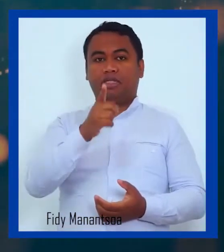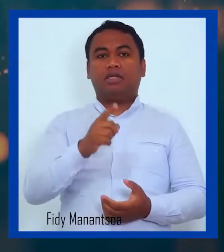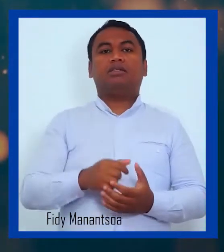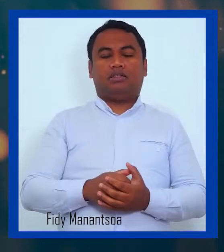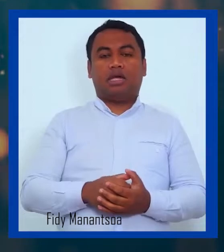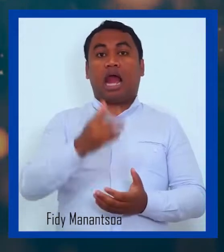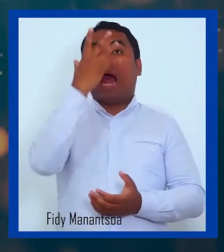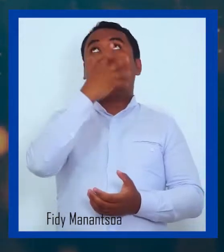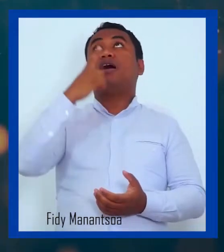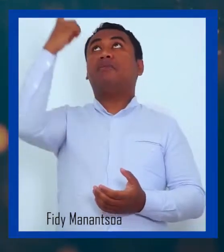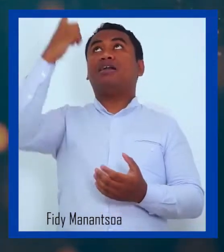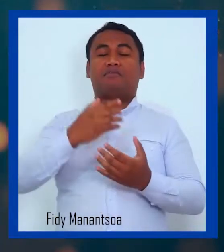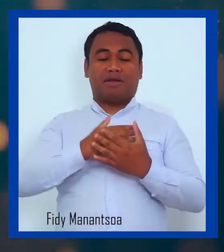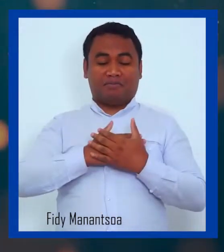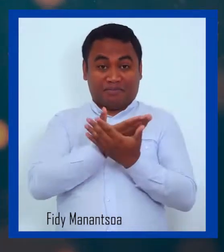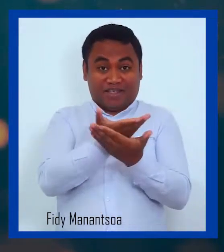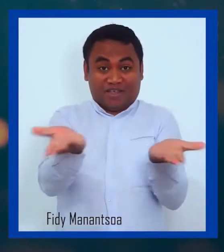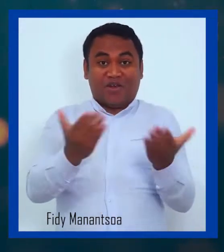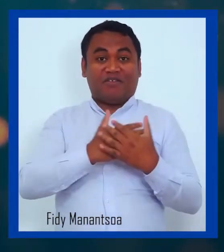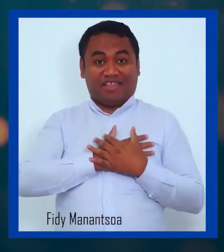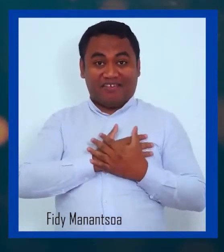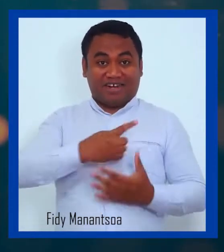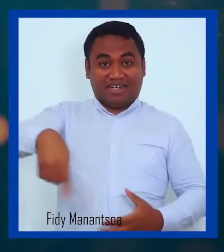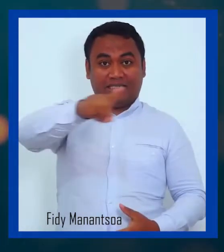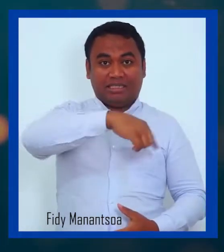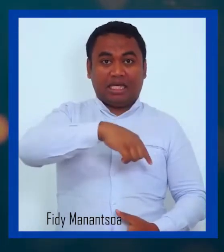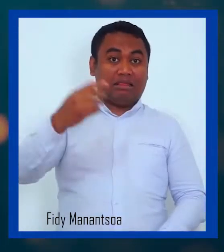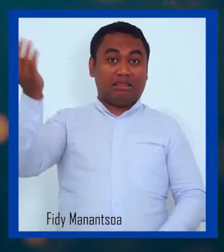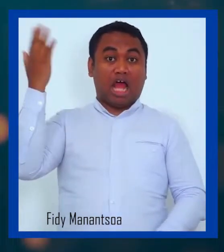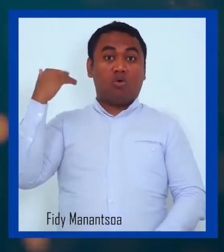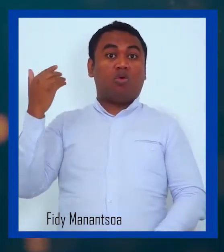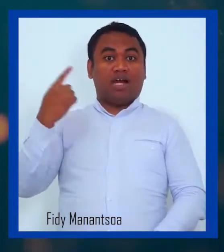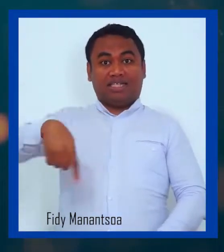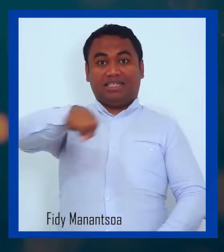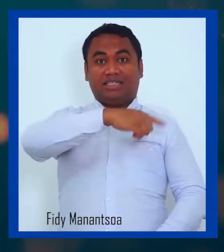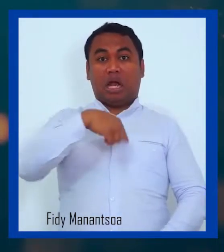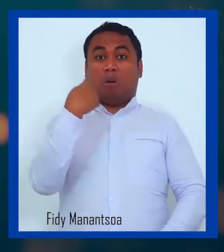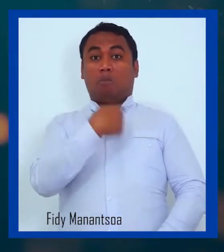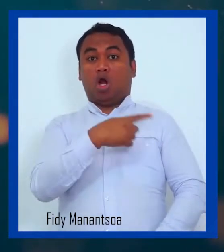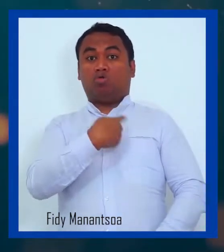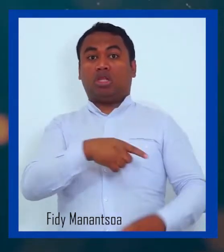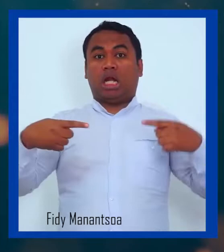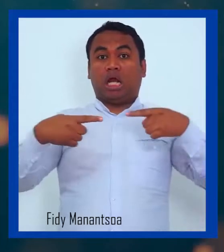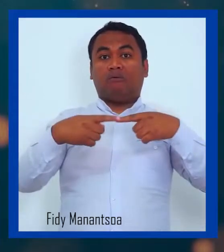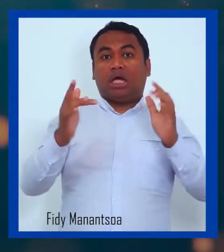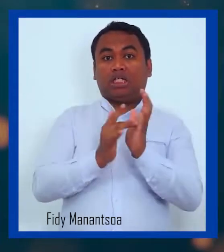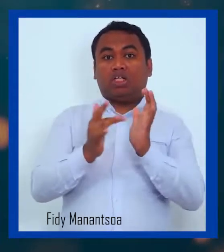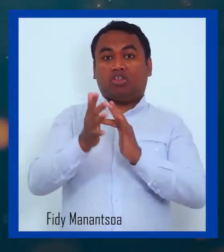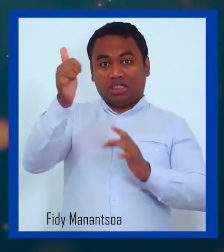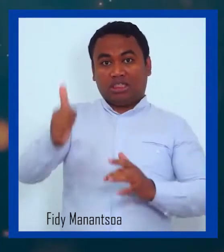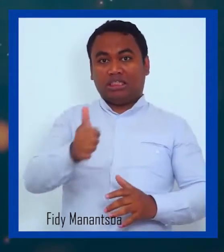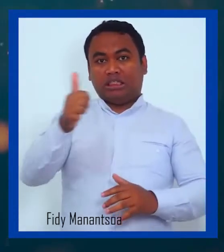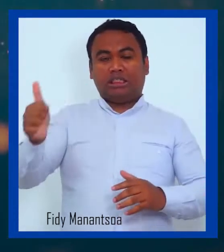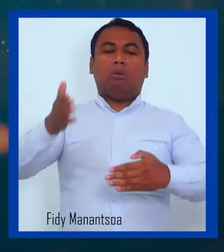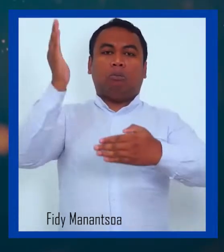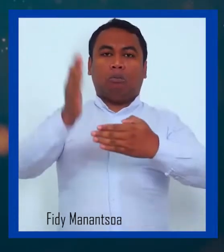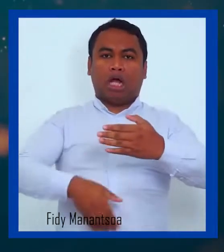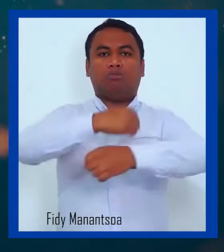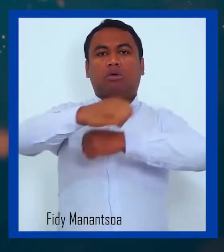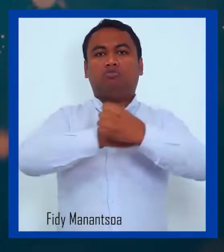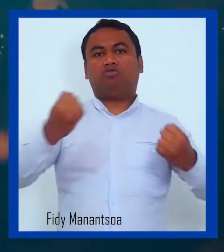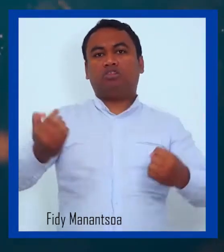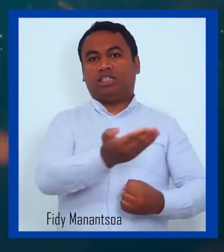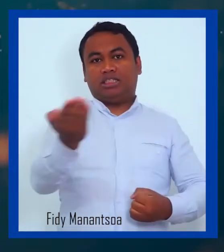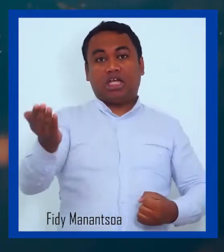manao hoe Andriamanitra hozy izy dia nampiseho ny fitiavany antsika fa fony mbola mpanota isika dia efa maty hamonjy antsika Kristy.